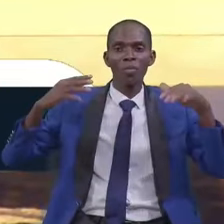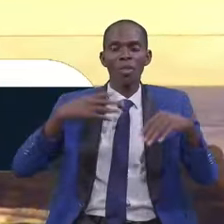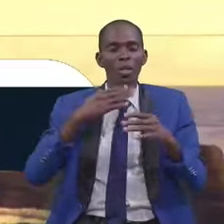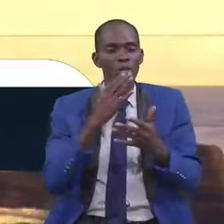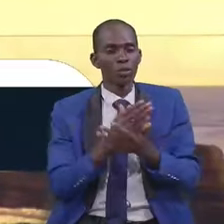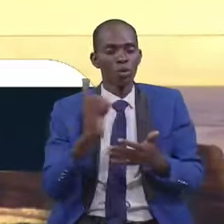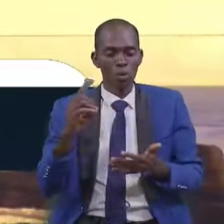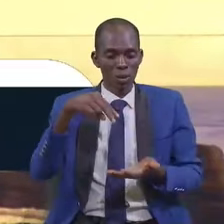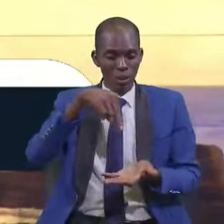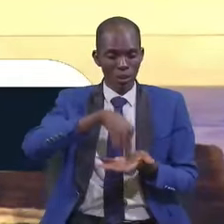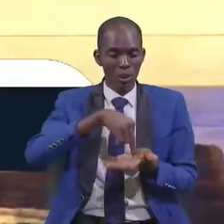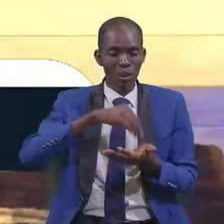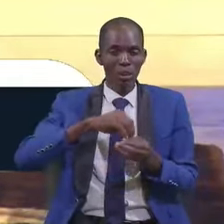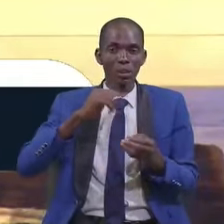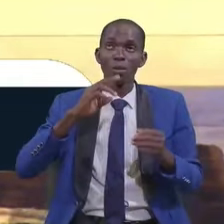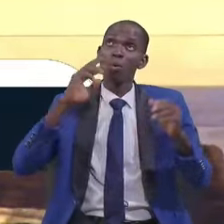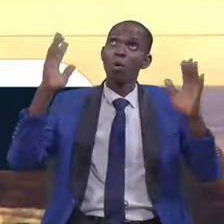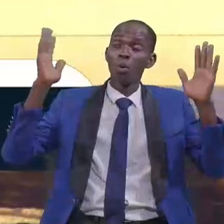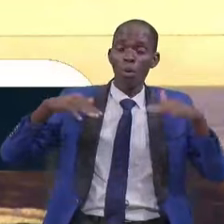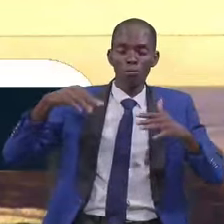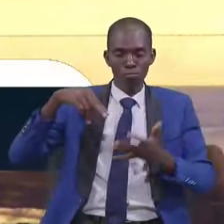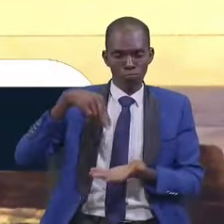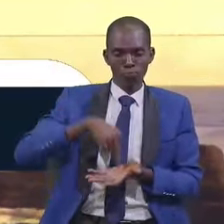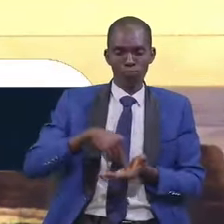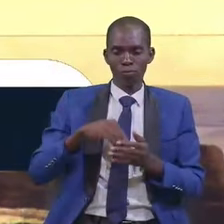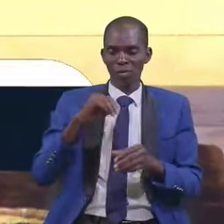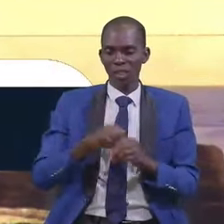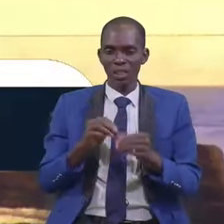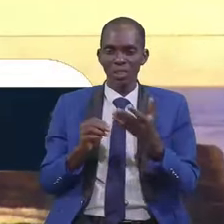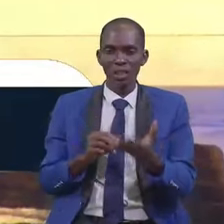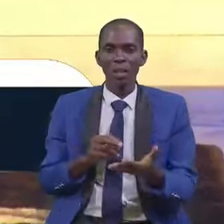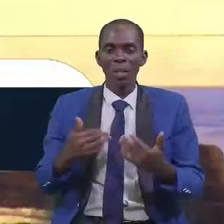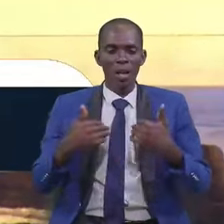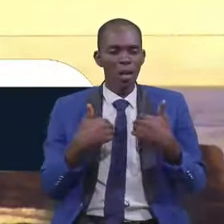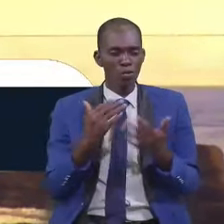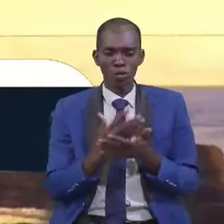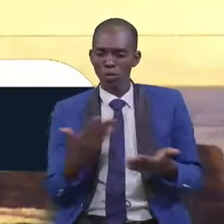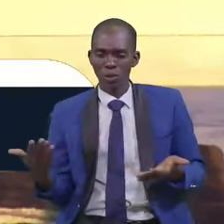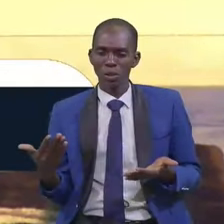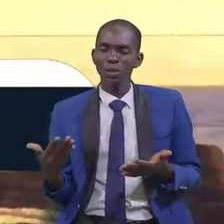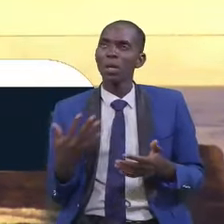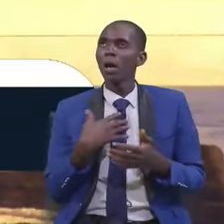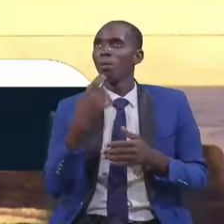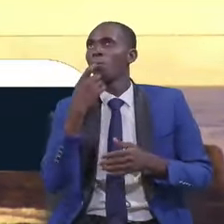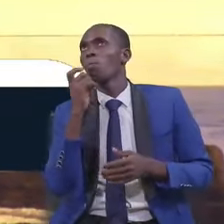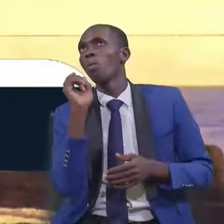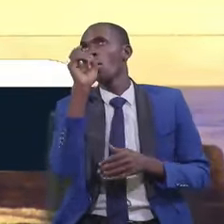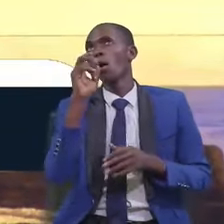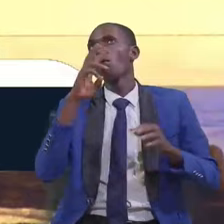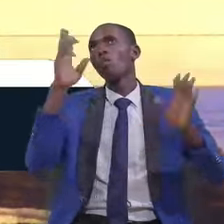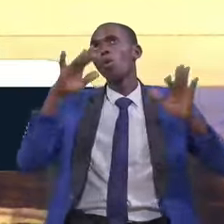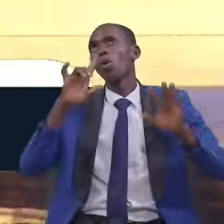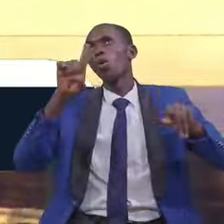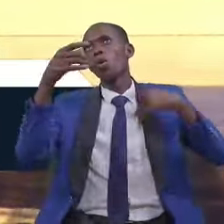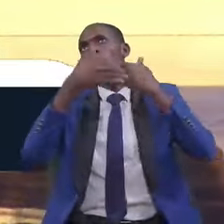la pluie et il a quelque chose dans sa main et dit retourne, retourne, retourne. Est-ce que la pluie